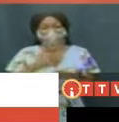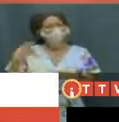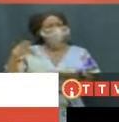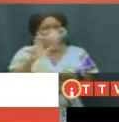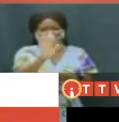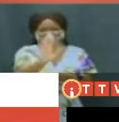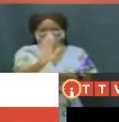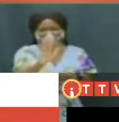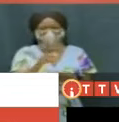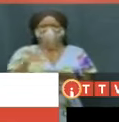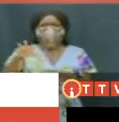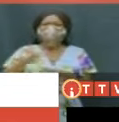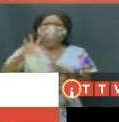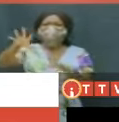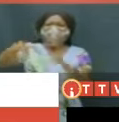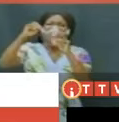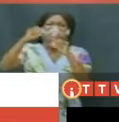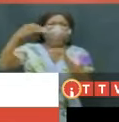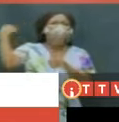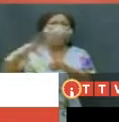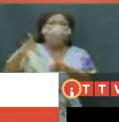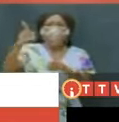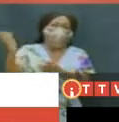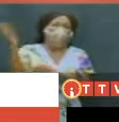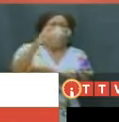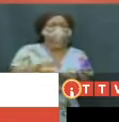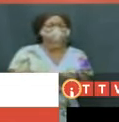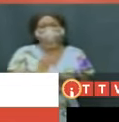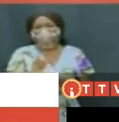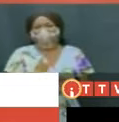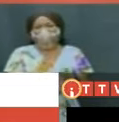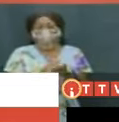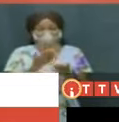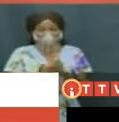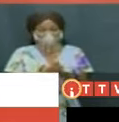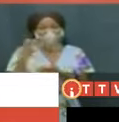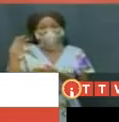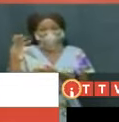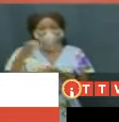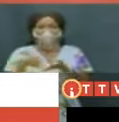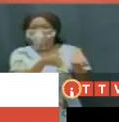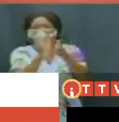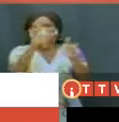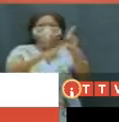kuno kodi kwathu ndikuunotu bomali amayendetsa ndi anthu ife